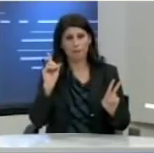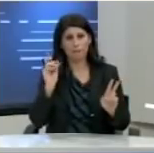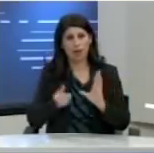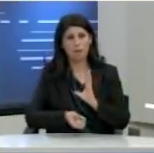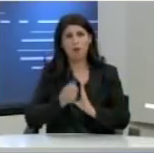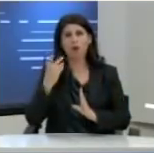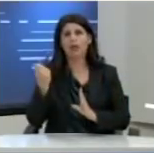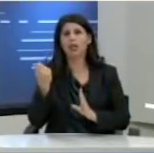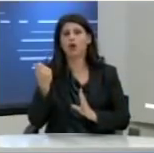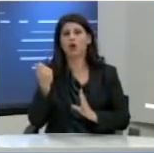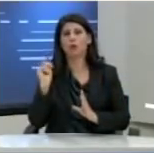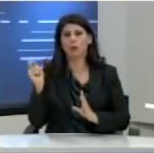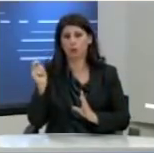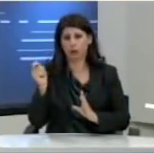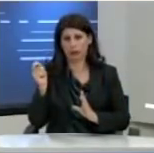νέα οικονομική πολιτική